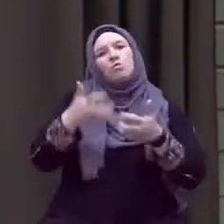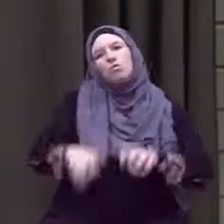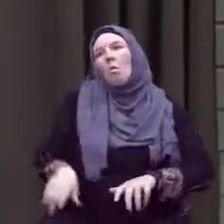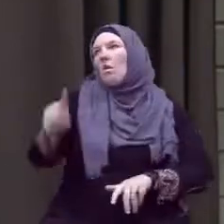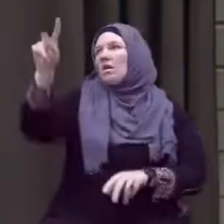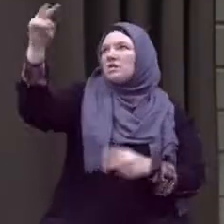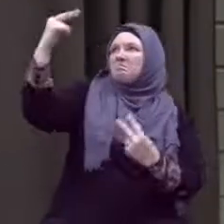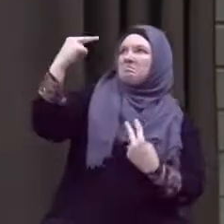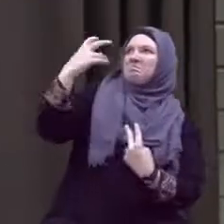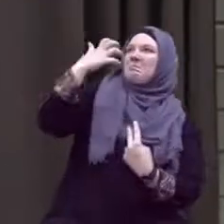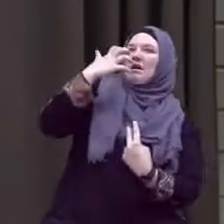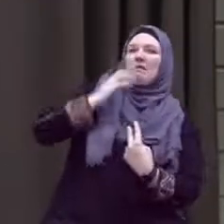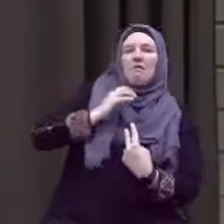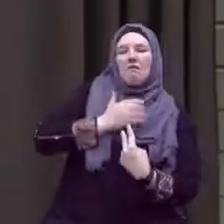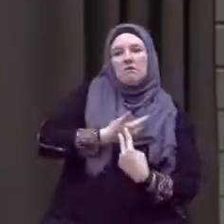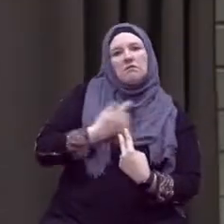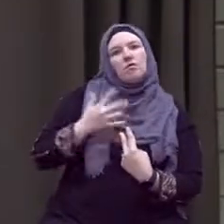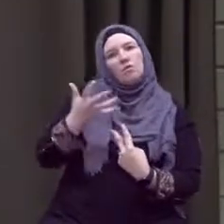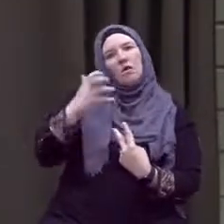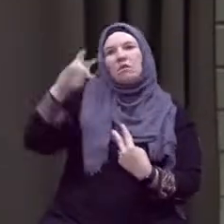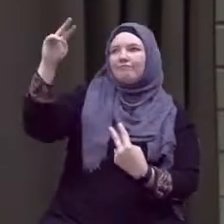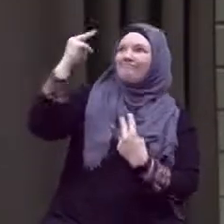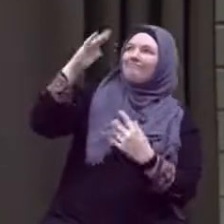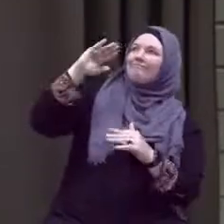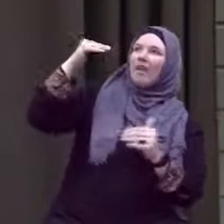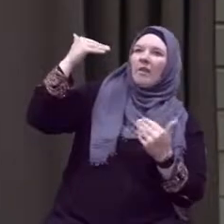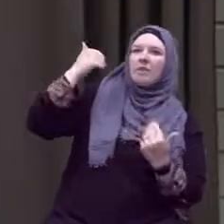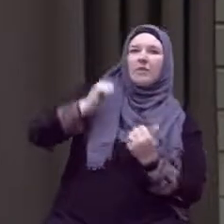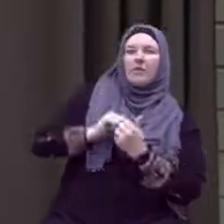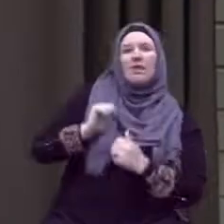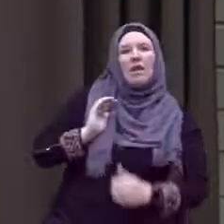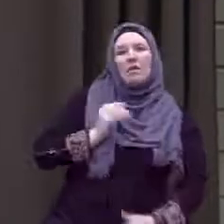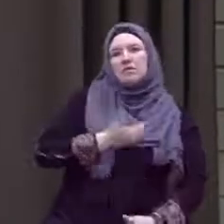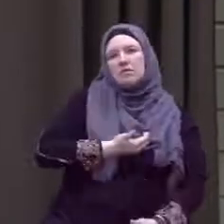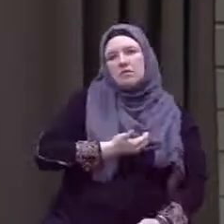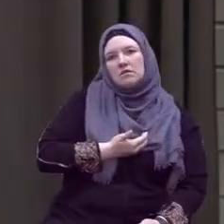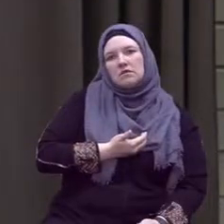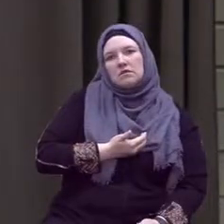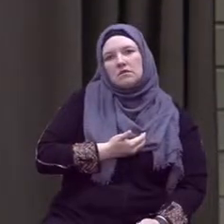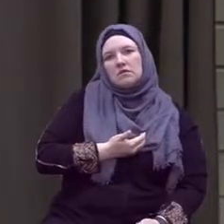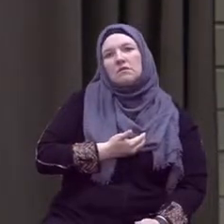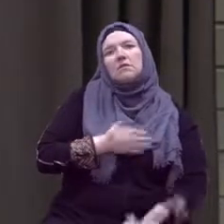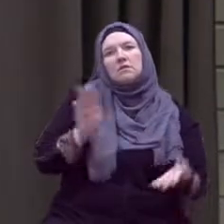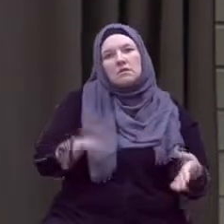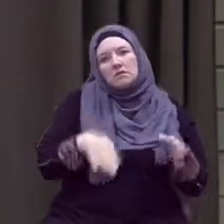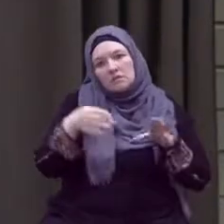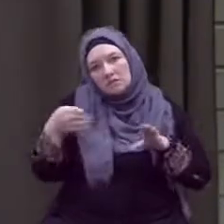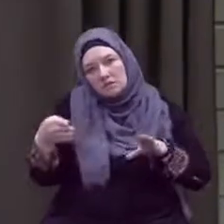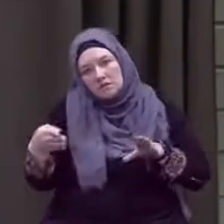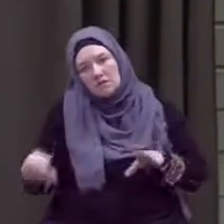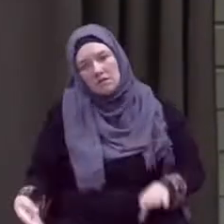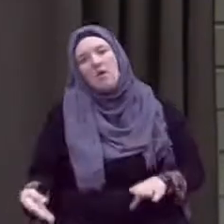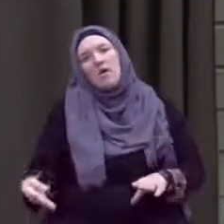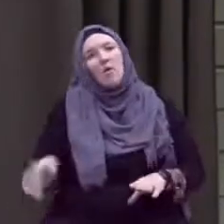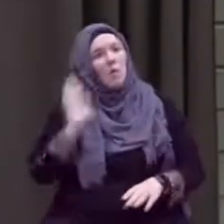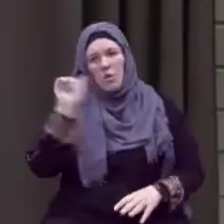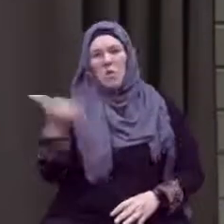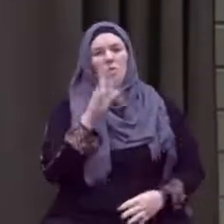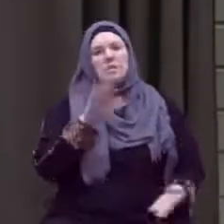وَلَا تَمُوتُنَّ إِلَّا وَأَنْتُمْ مُسْلِمُونَ. Die not except as Muslims.